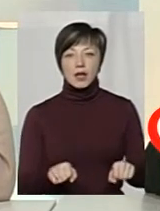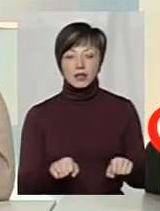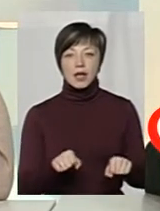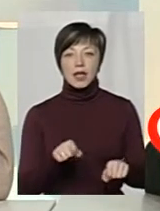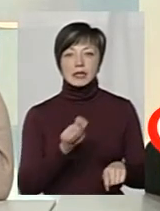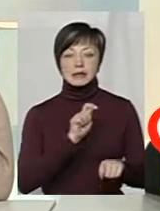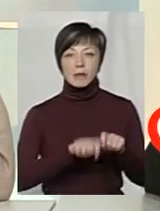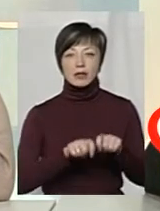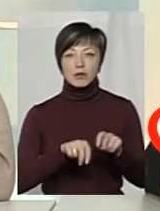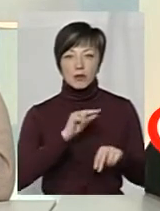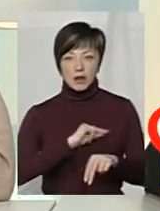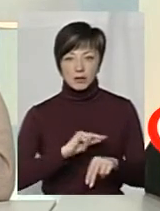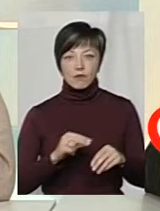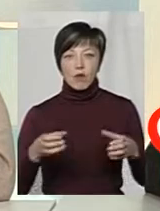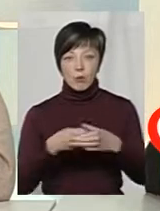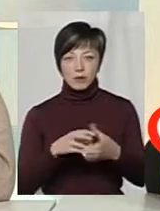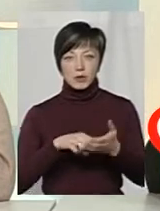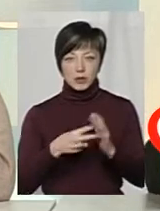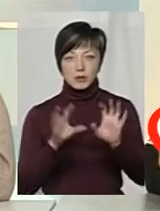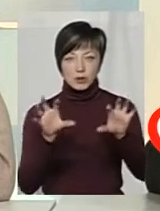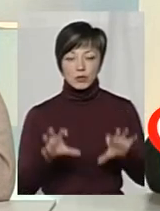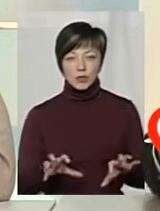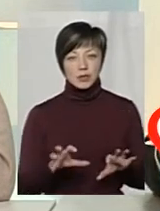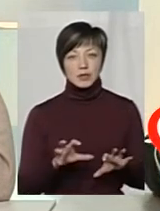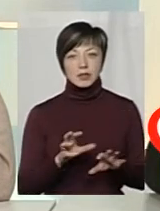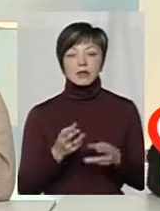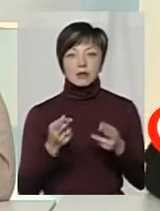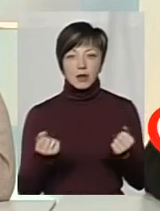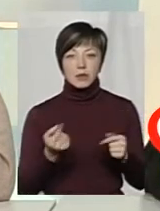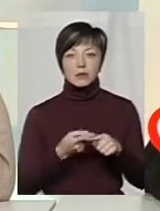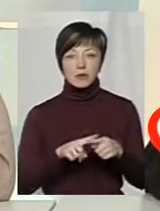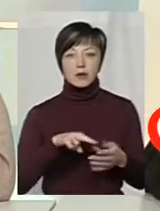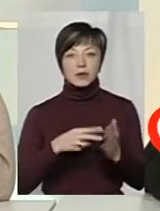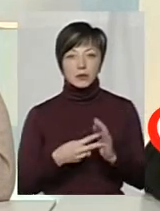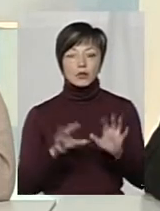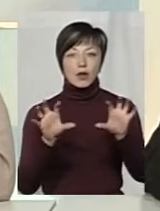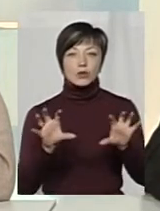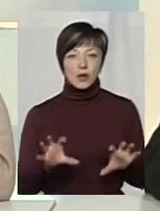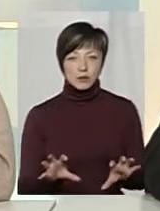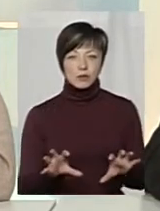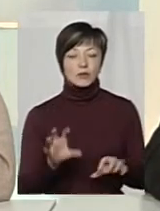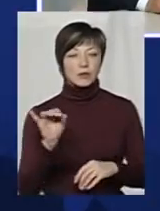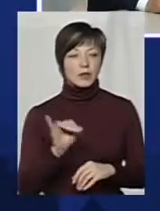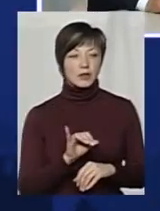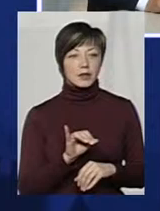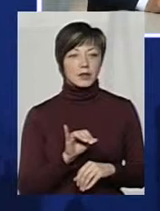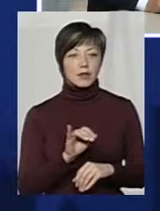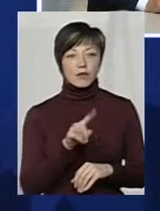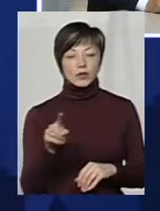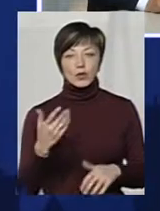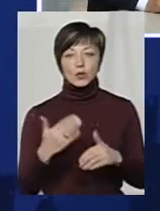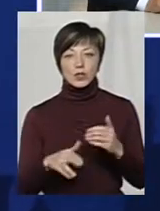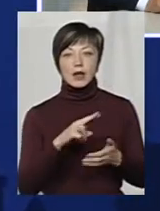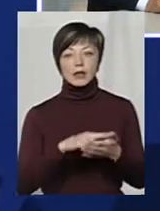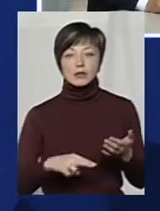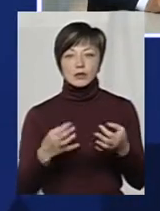він передбачений законодавством раніше? Так, звичайно. Чи це тільки… Ні, звичайно, передбачено законодавством, і вони вже